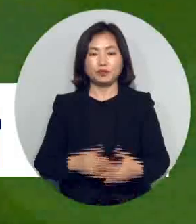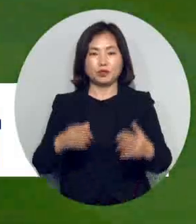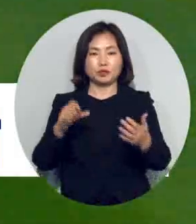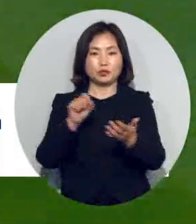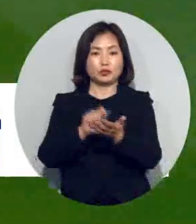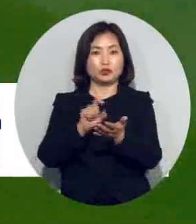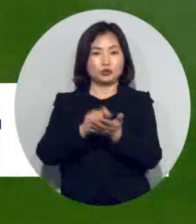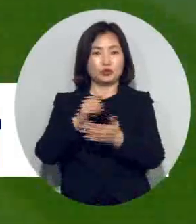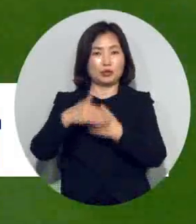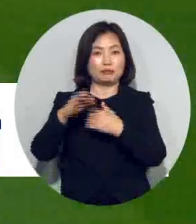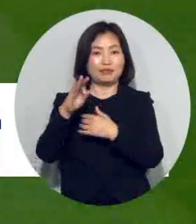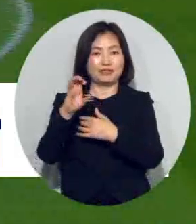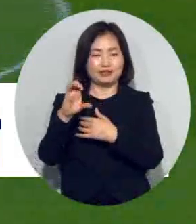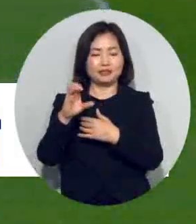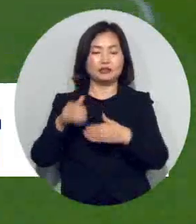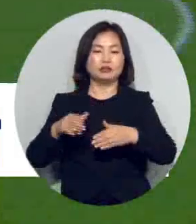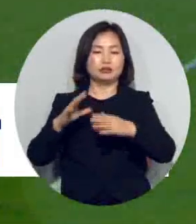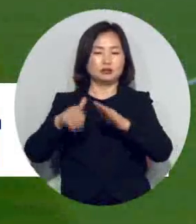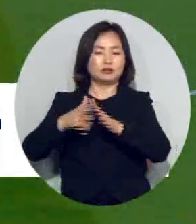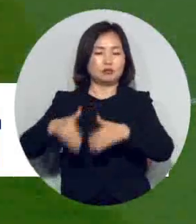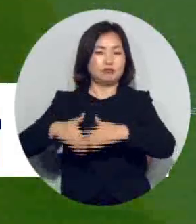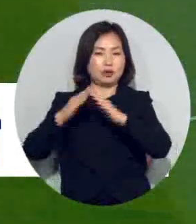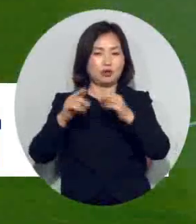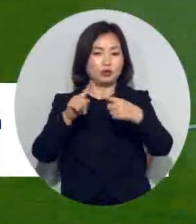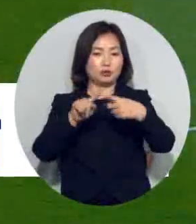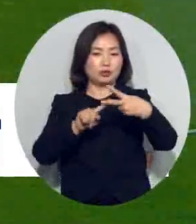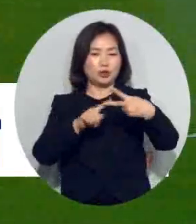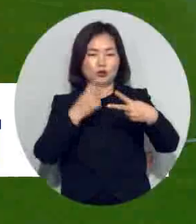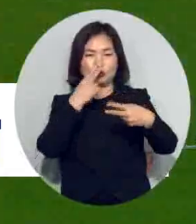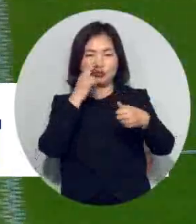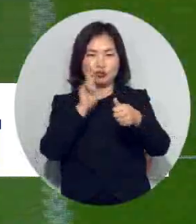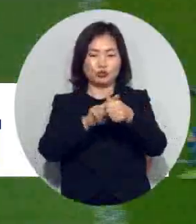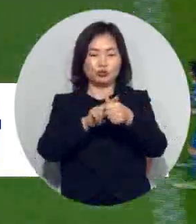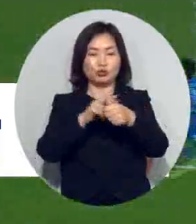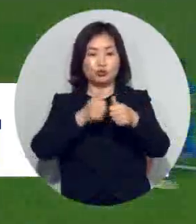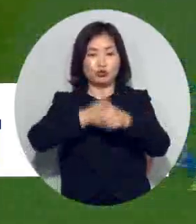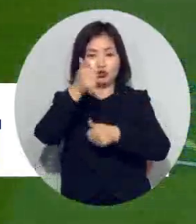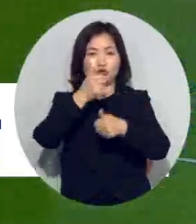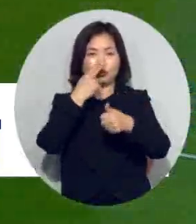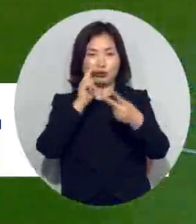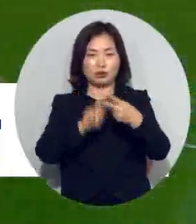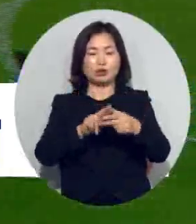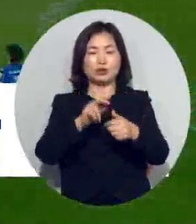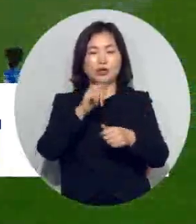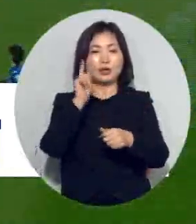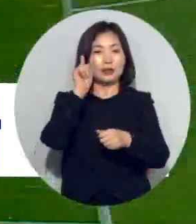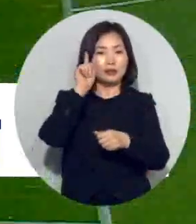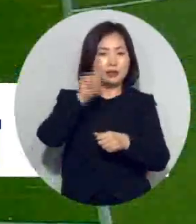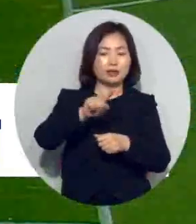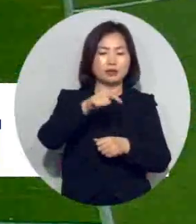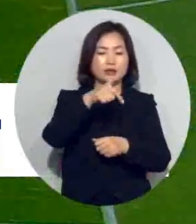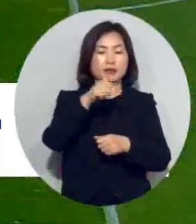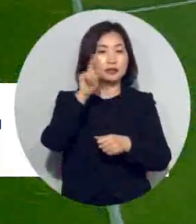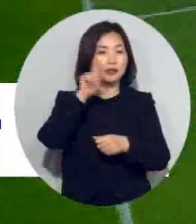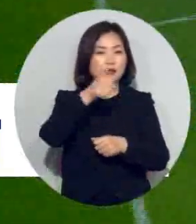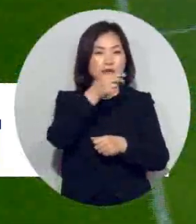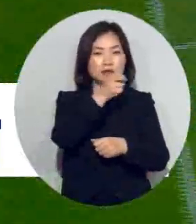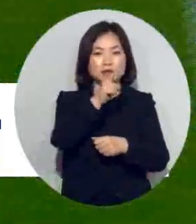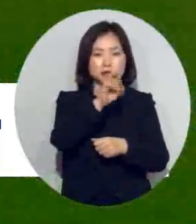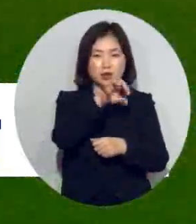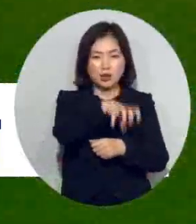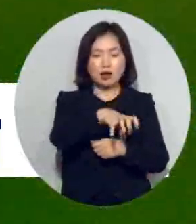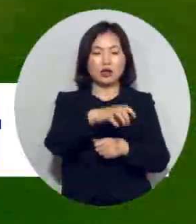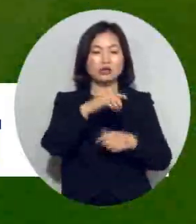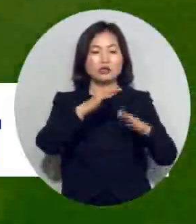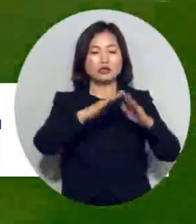프로축구 대구FC가 팀 창단 이후 두 번째 우승에 도전합니다. 내일 저녁 광양 축구 전용구장에서 전남